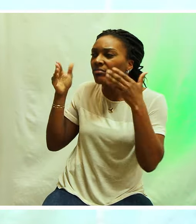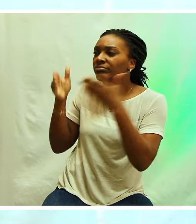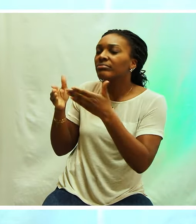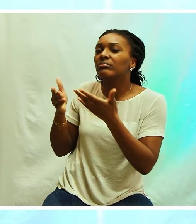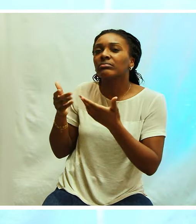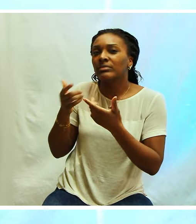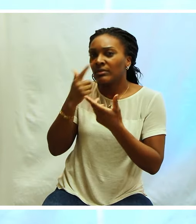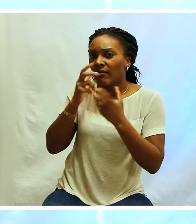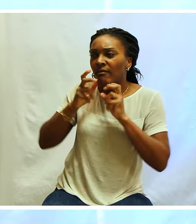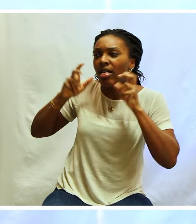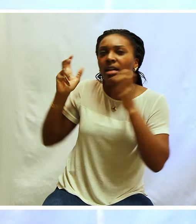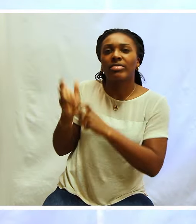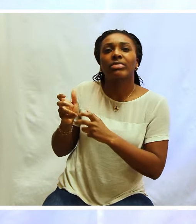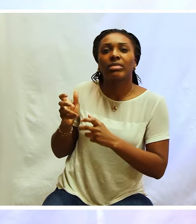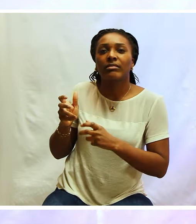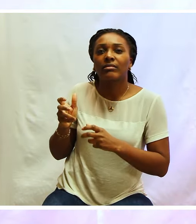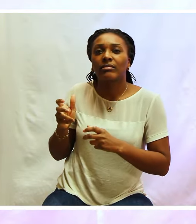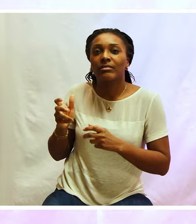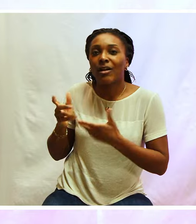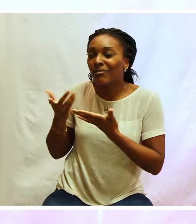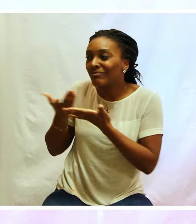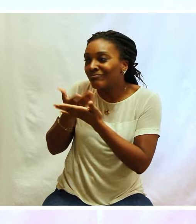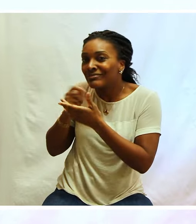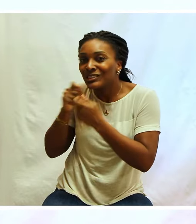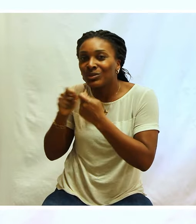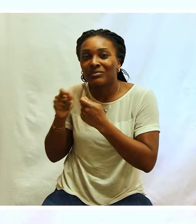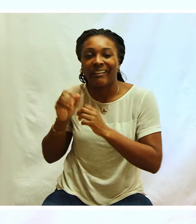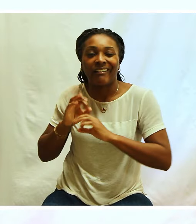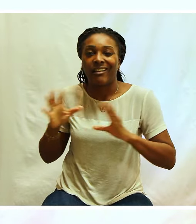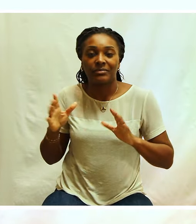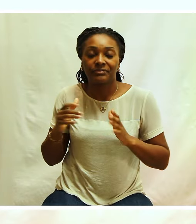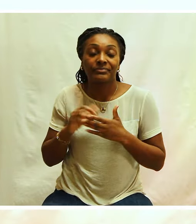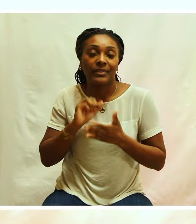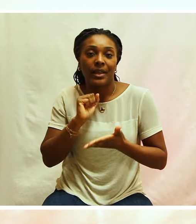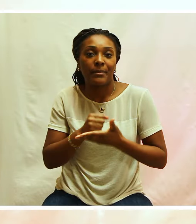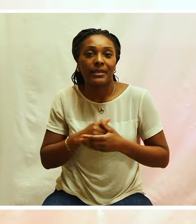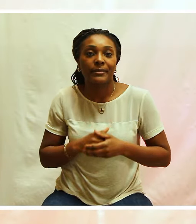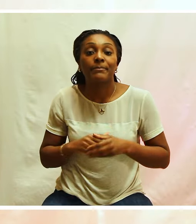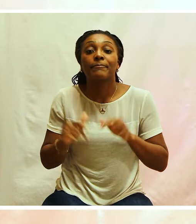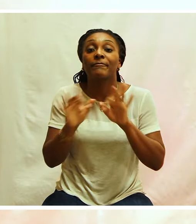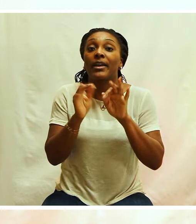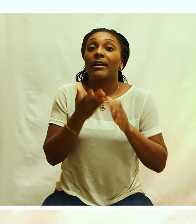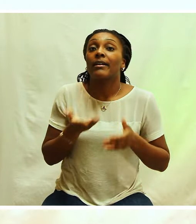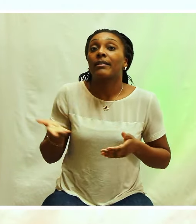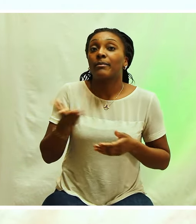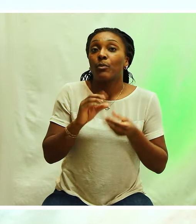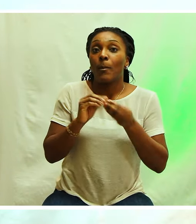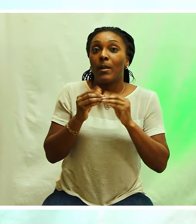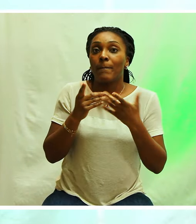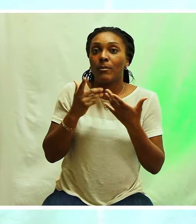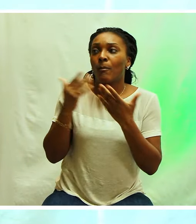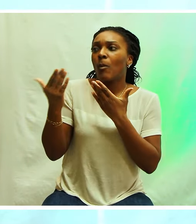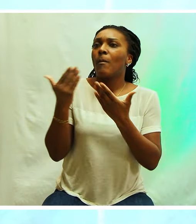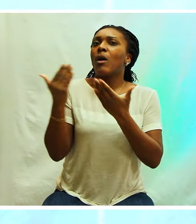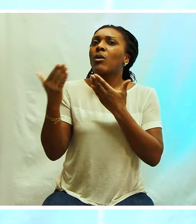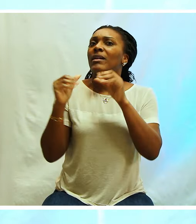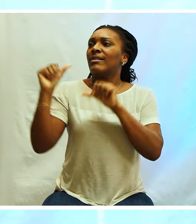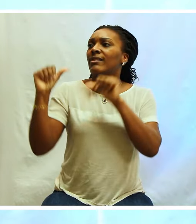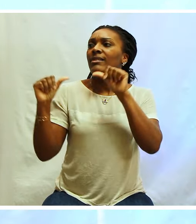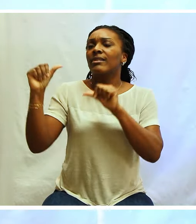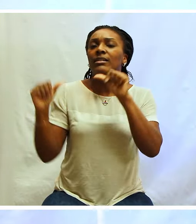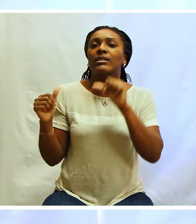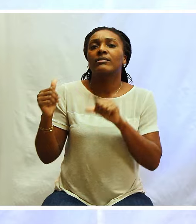Amen. Ses frères, en fait, vont être dans la comparaison et le problème qu'ils ont, c'est que ils se